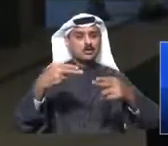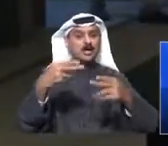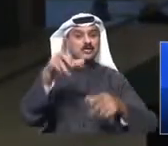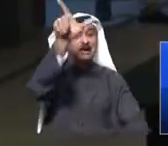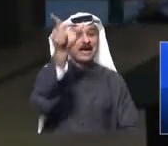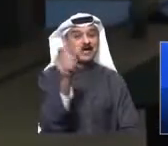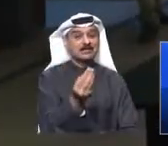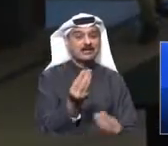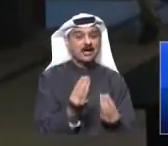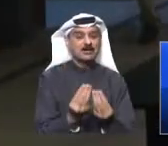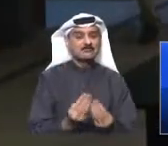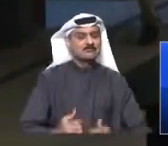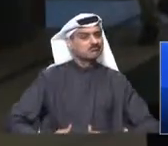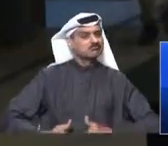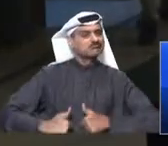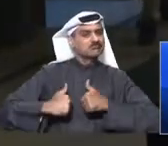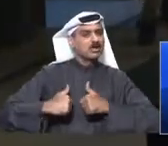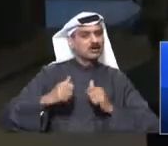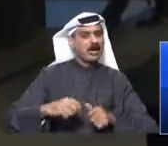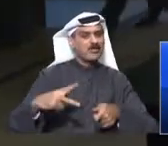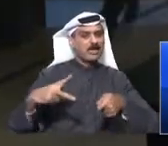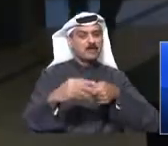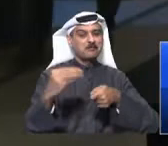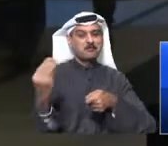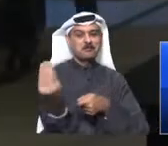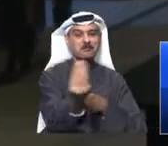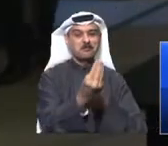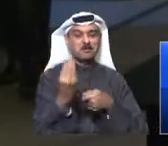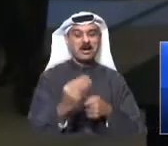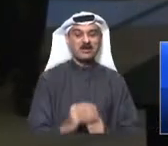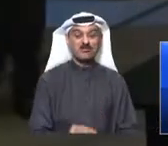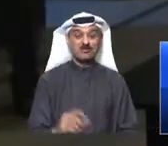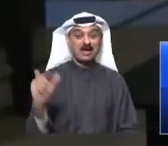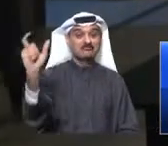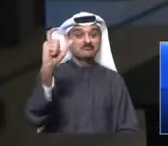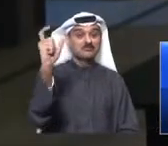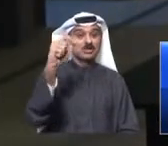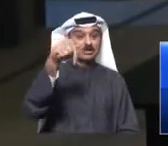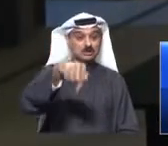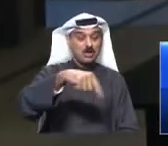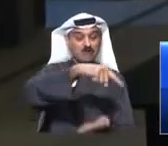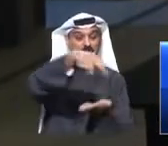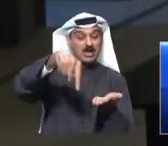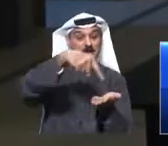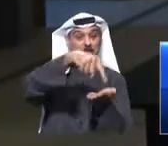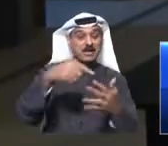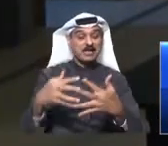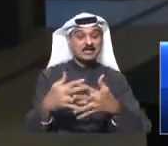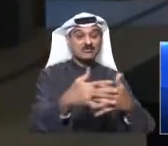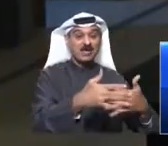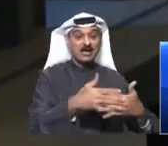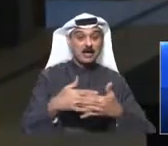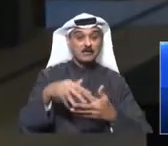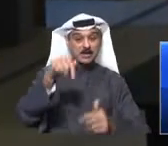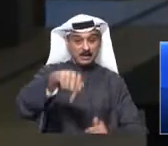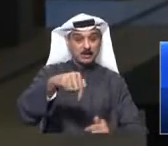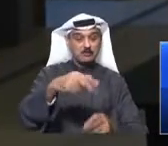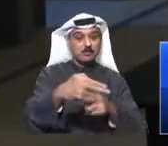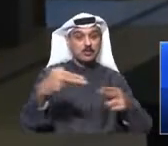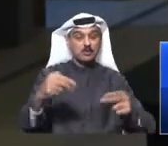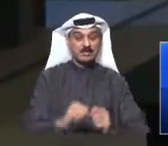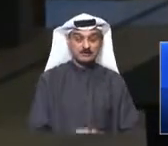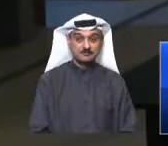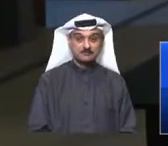والكويت. أشعر بالفخر لهذا المعرض المقام للفنون الإسلامية في مركز الأمريكاني، والذي سيكون متاحا